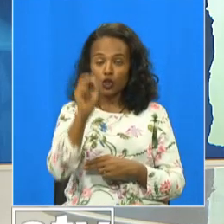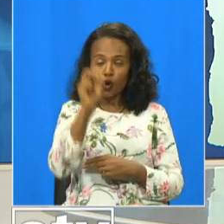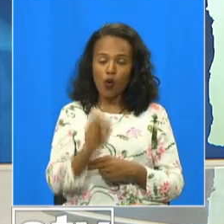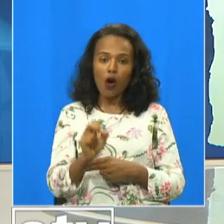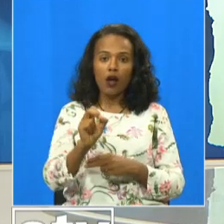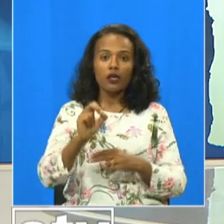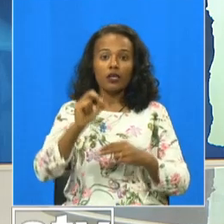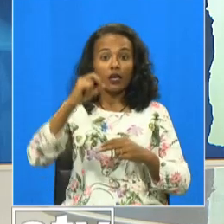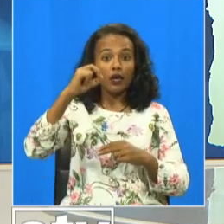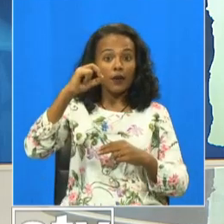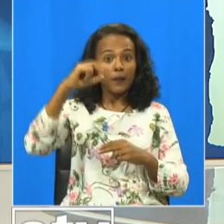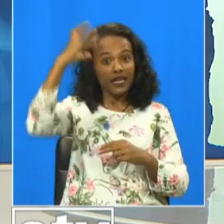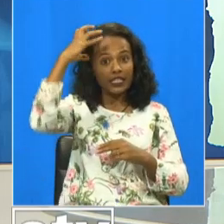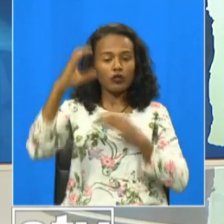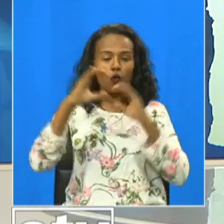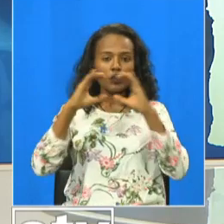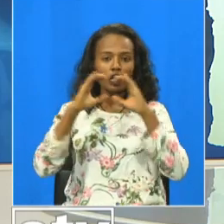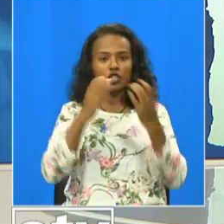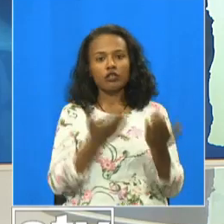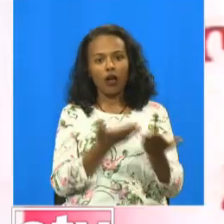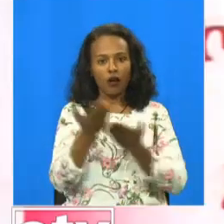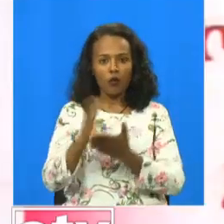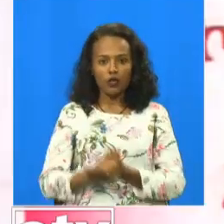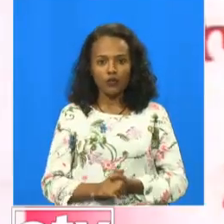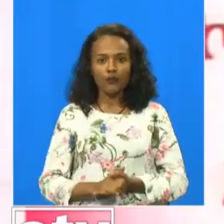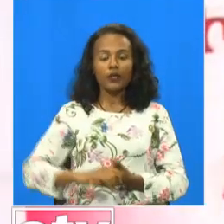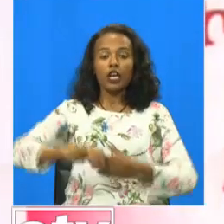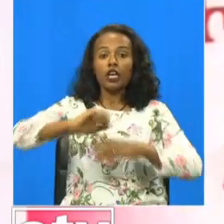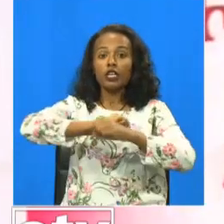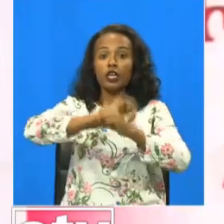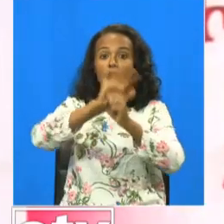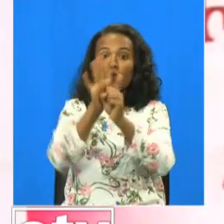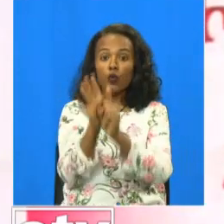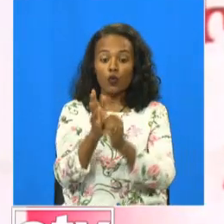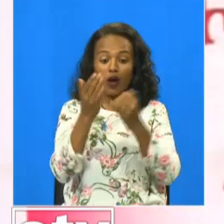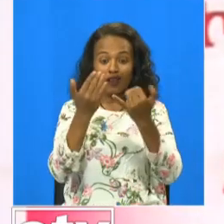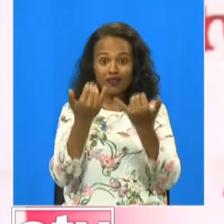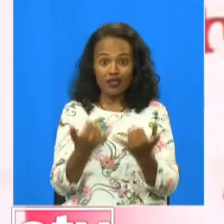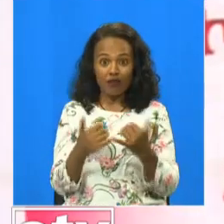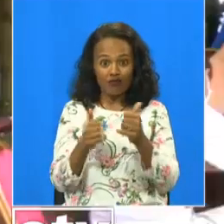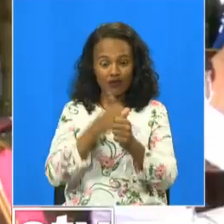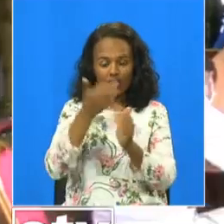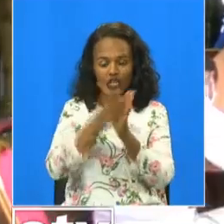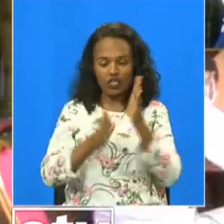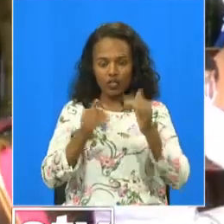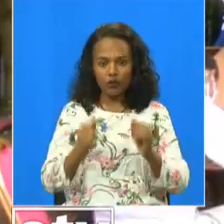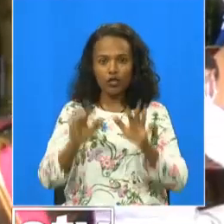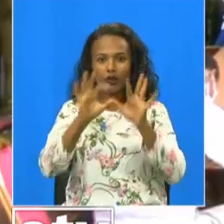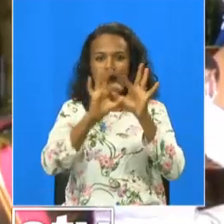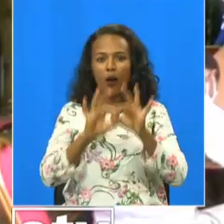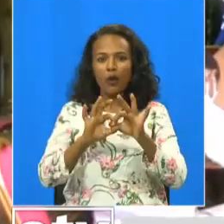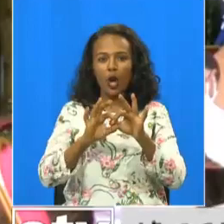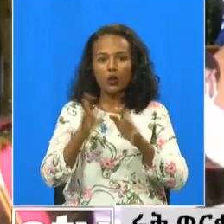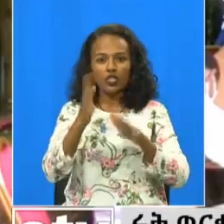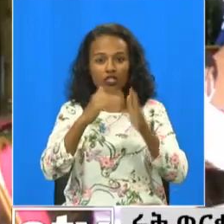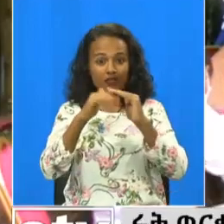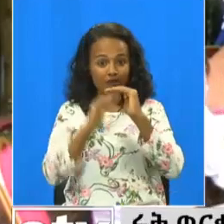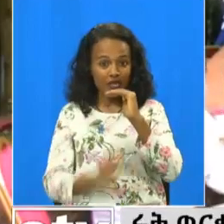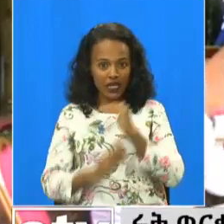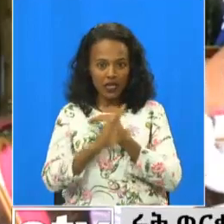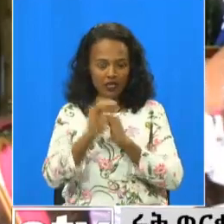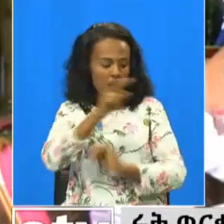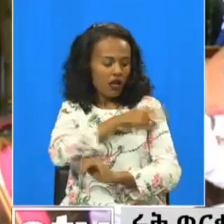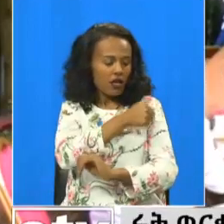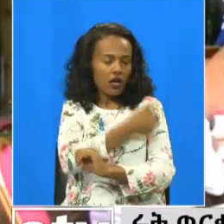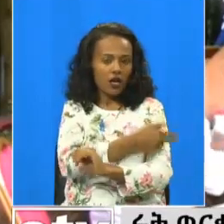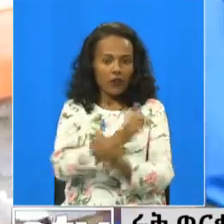ጽህፈት ቤት ዘገባን ደግሞ ሩት ወርቁ እንደሚከተለው ተቀርባለች። የኮሮና ቫይረስ ወረርሽኝን ተከትሎ ሊከሰት የሚችል ማህበራዊ ቀውስን የመቀነስና